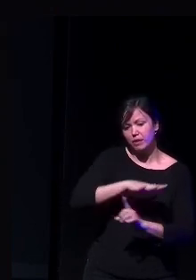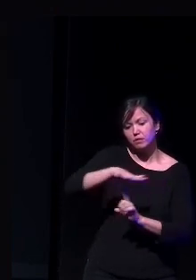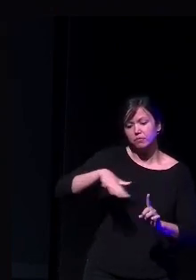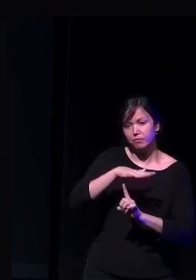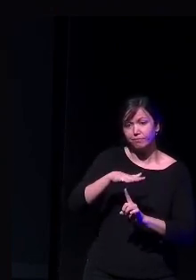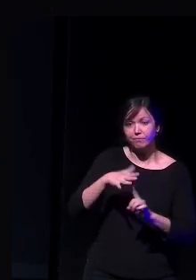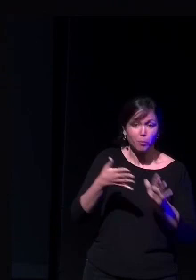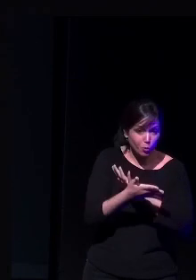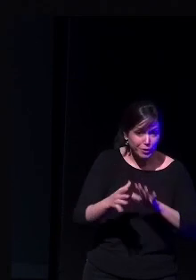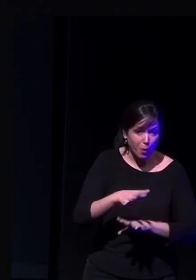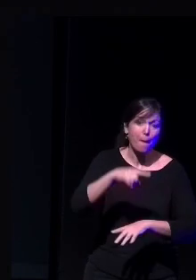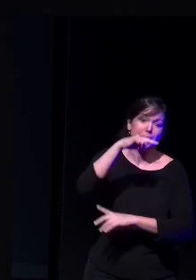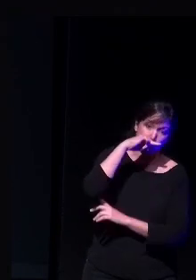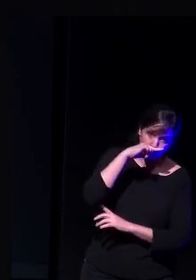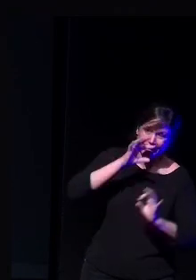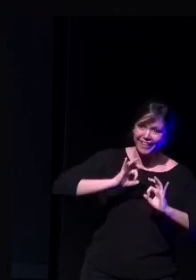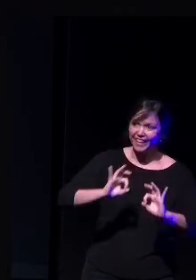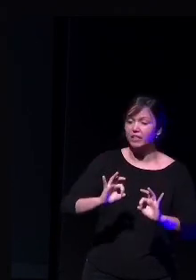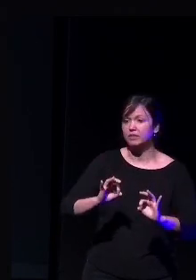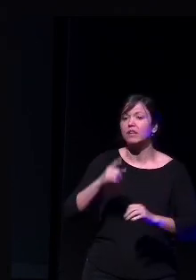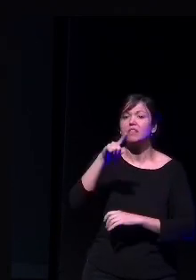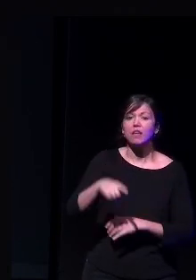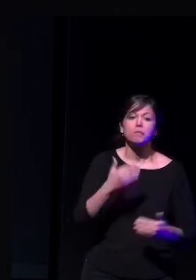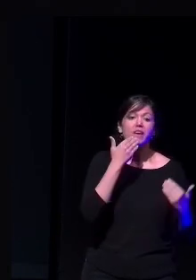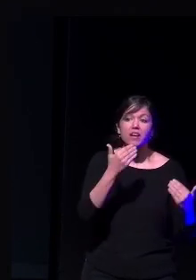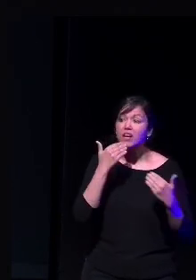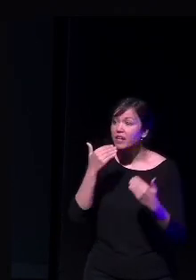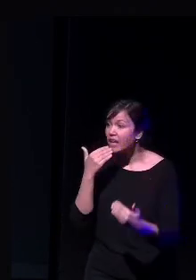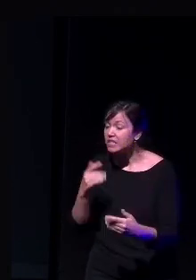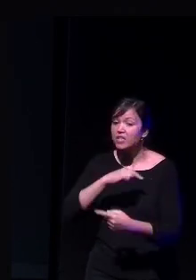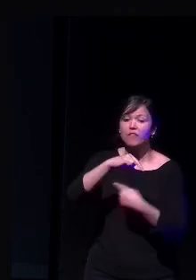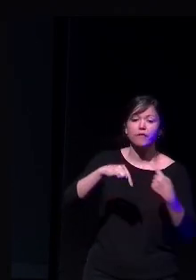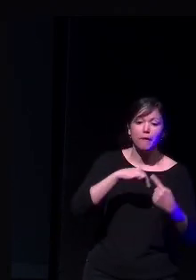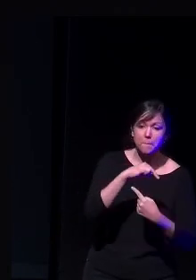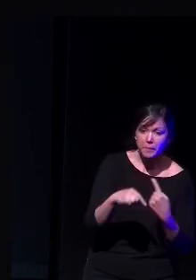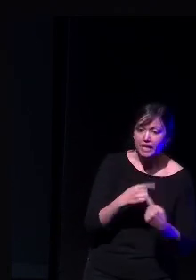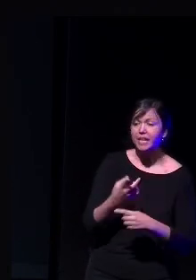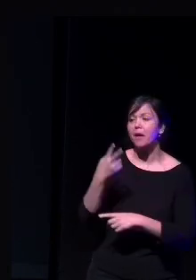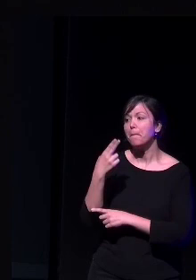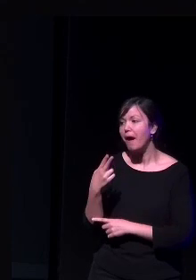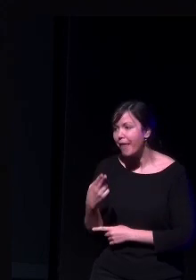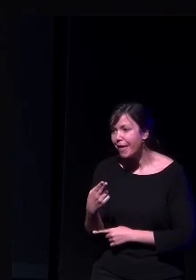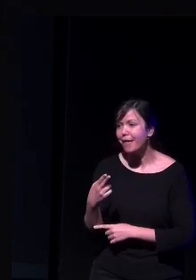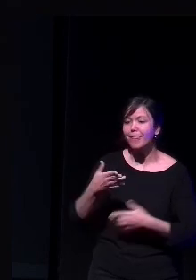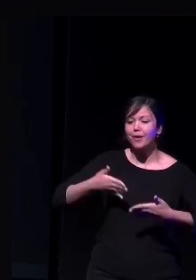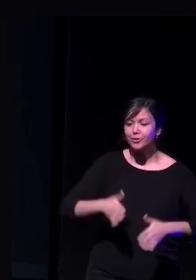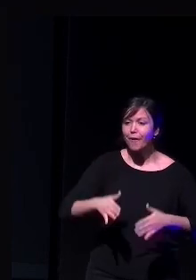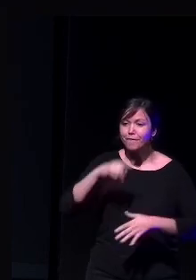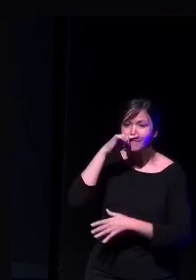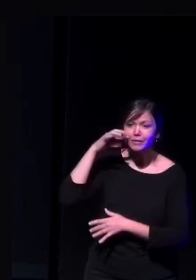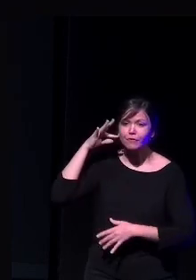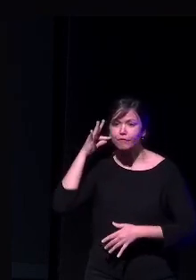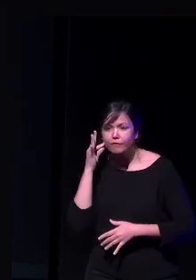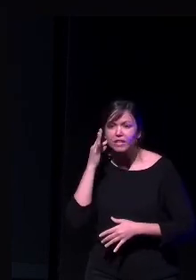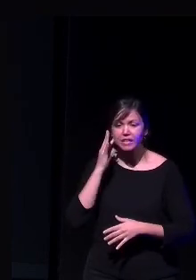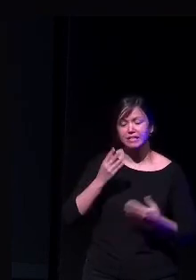masculí. També volem donar les gràcies a les nostres famílies, parelles, fills i filles que han